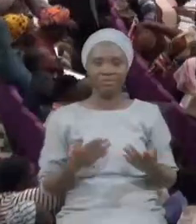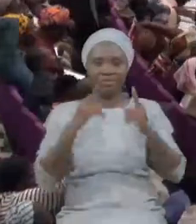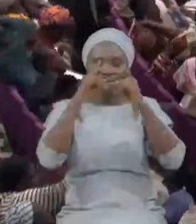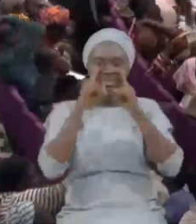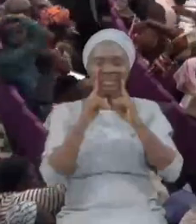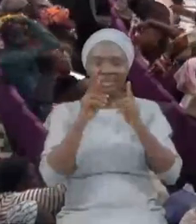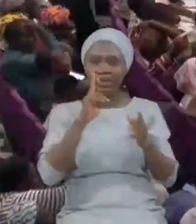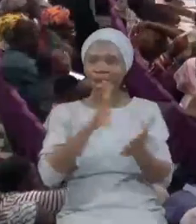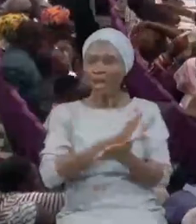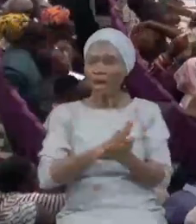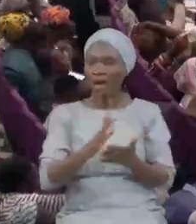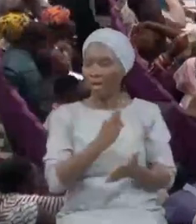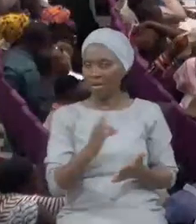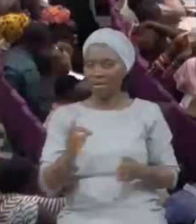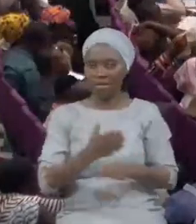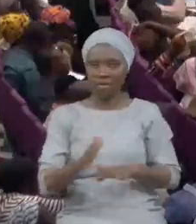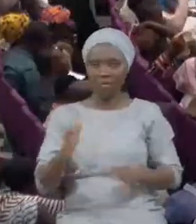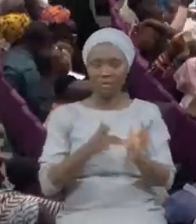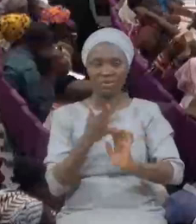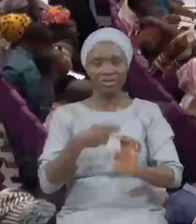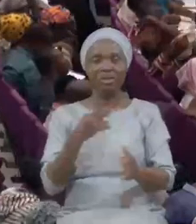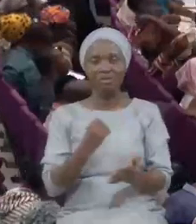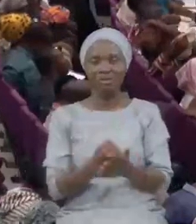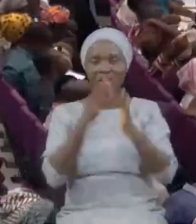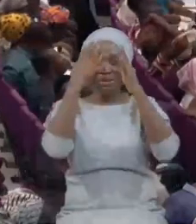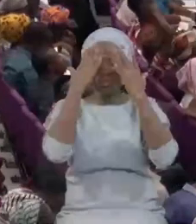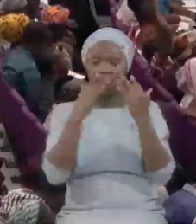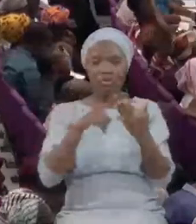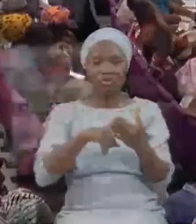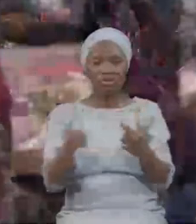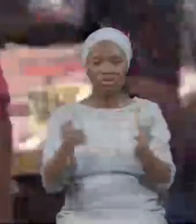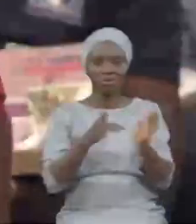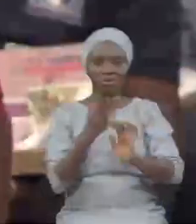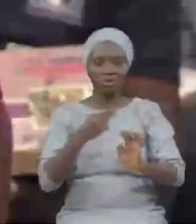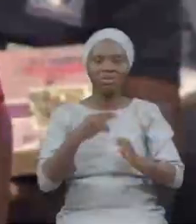Réjouissez-vous et soyez dans l'allégresse. Les larmes sont essuyées. La tristesse est ôtée.